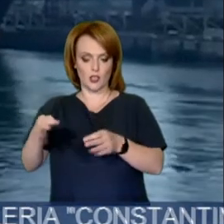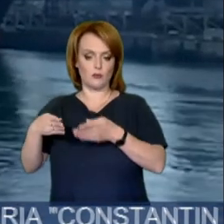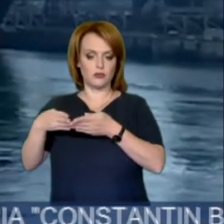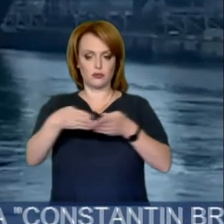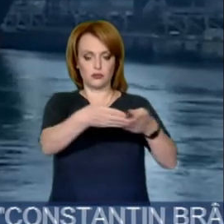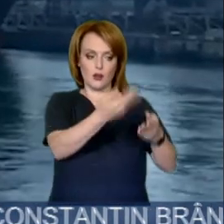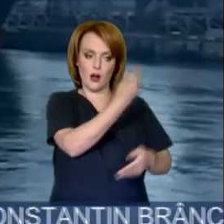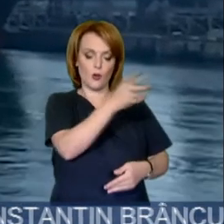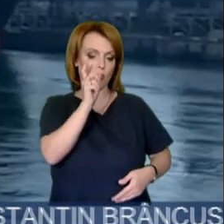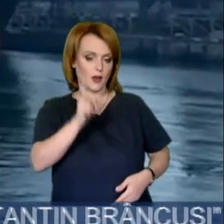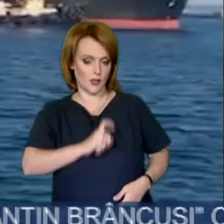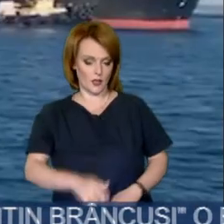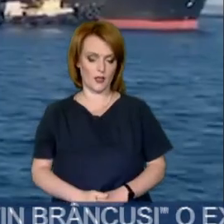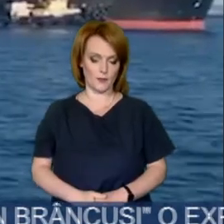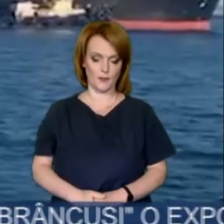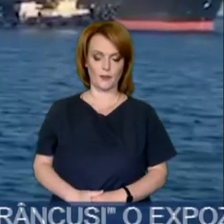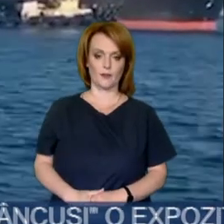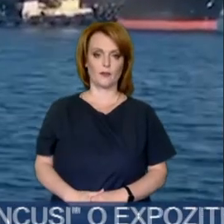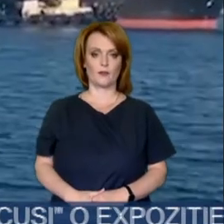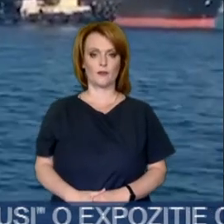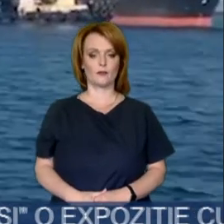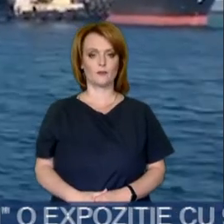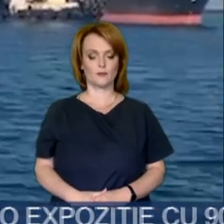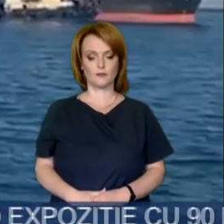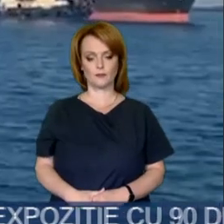ucrainene susținem Ministerul ucrainean al infrastructurii